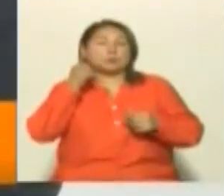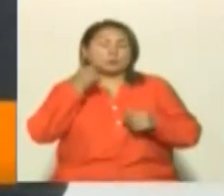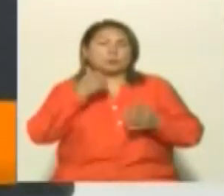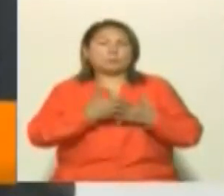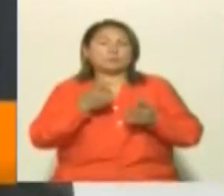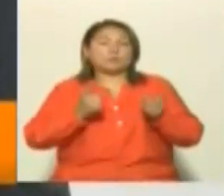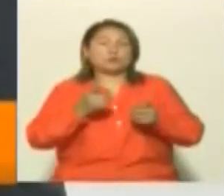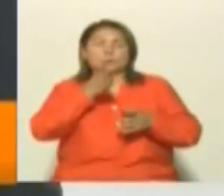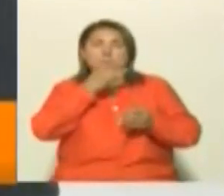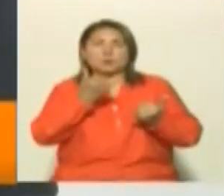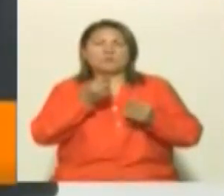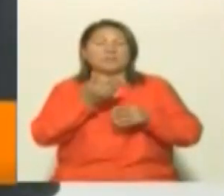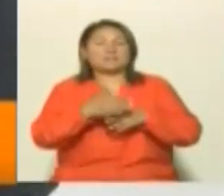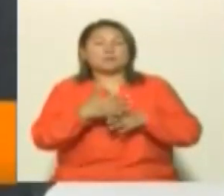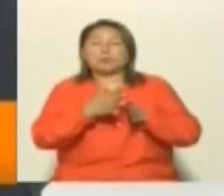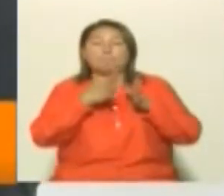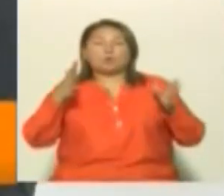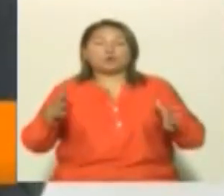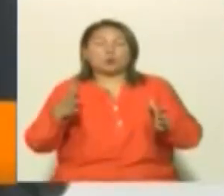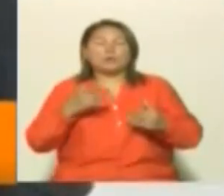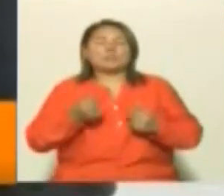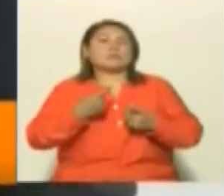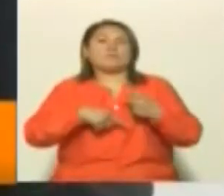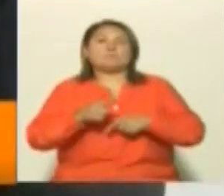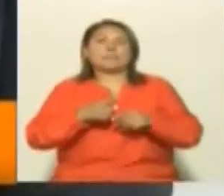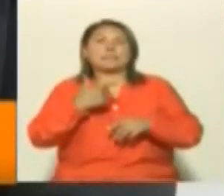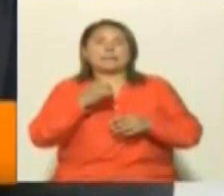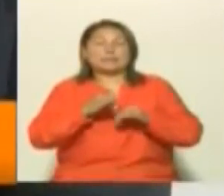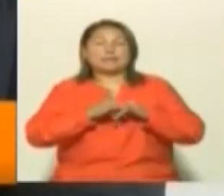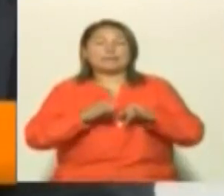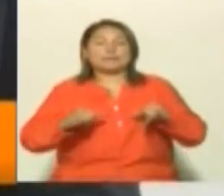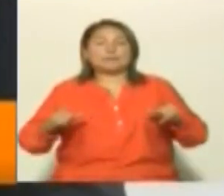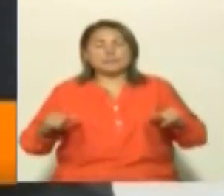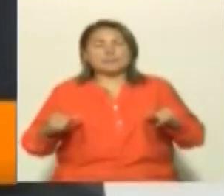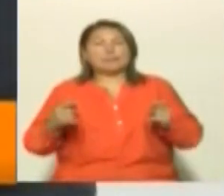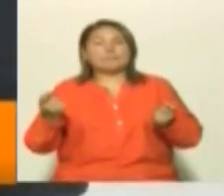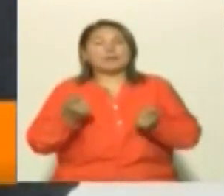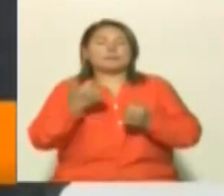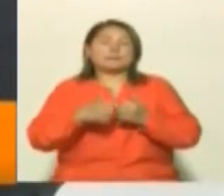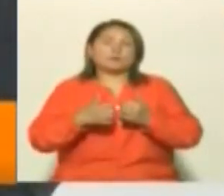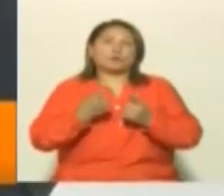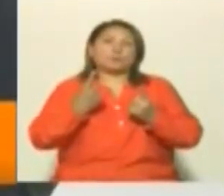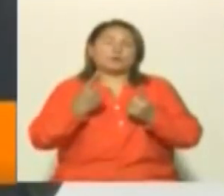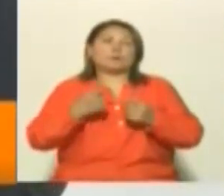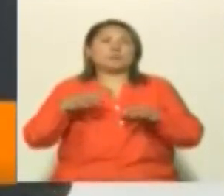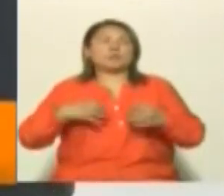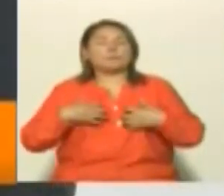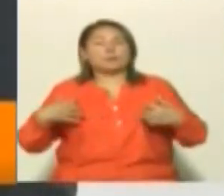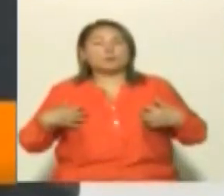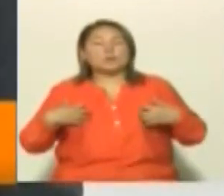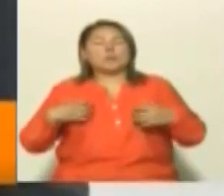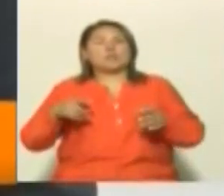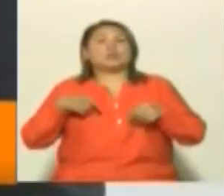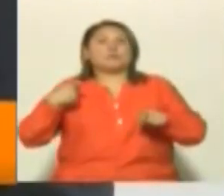в настоящее время финансирование небольшое невозвратные Гранты направлены на развитие в регионе мелкого и крупного животноводства швейного